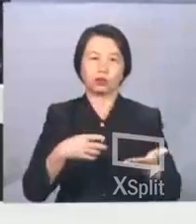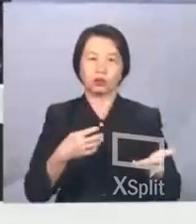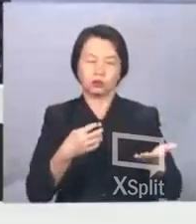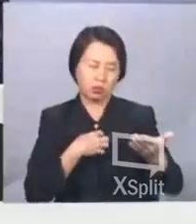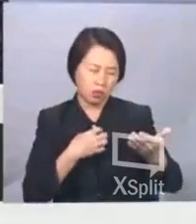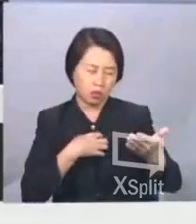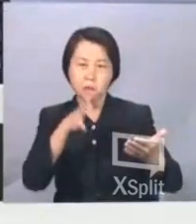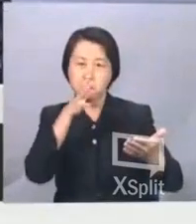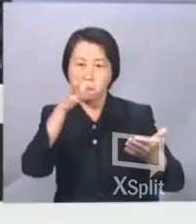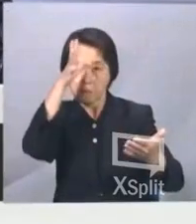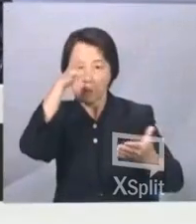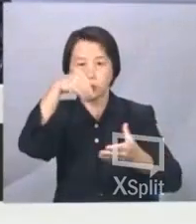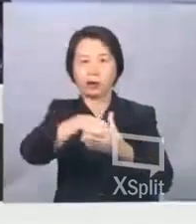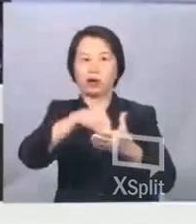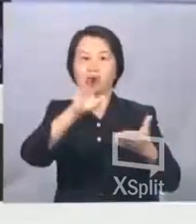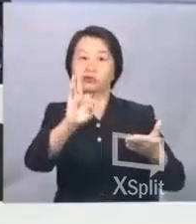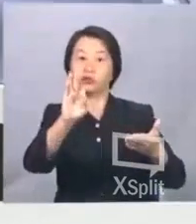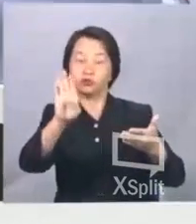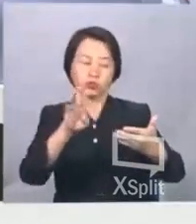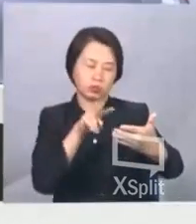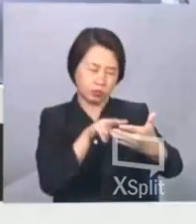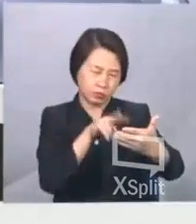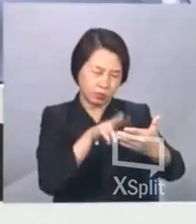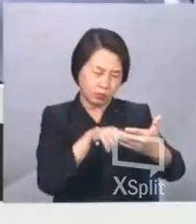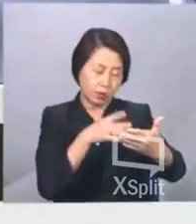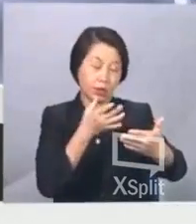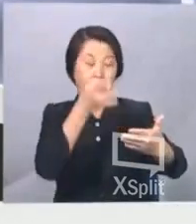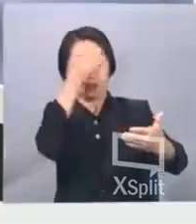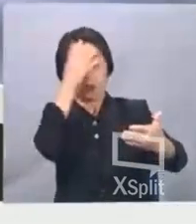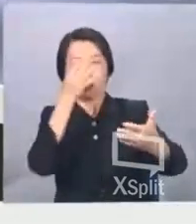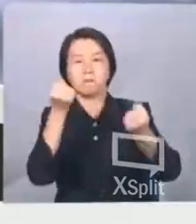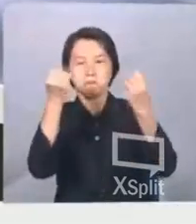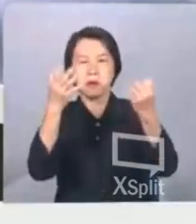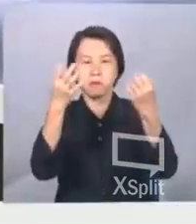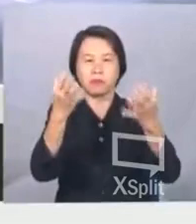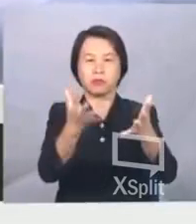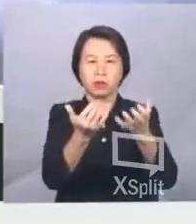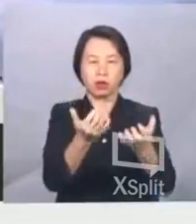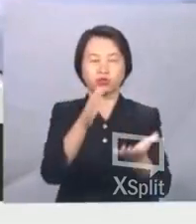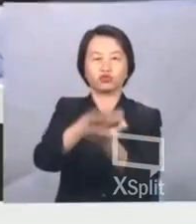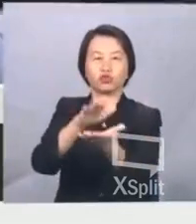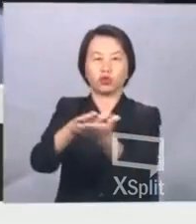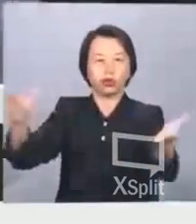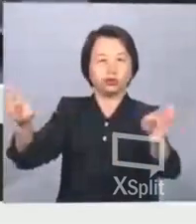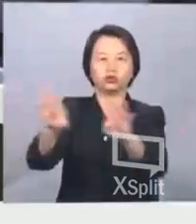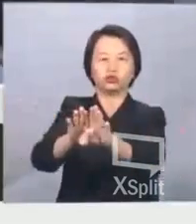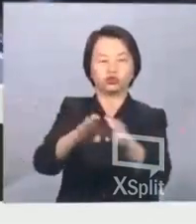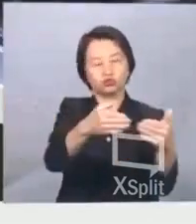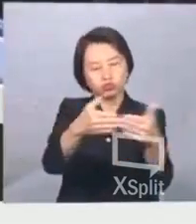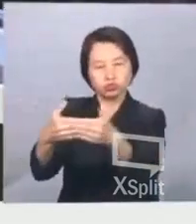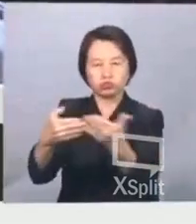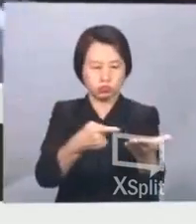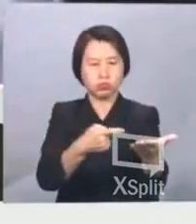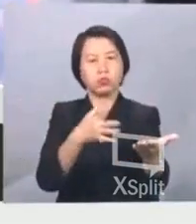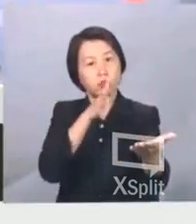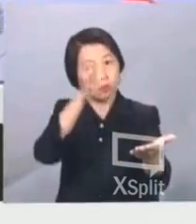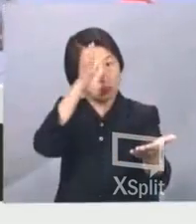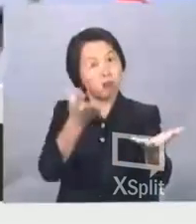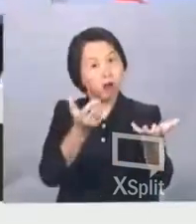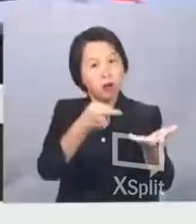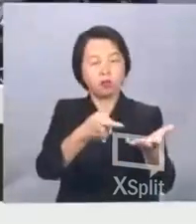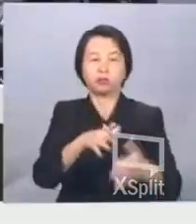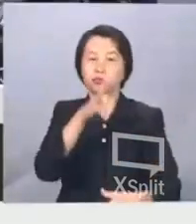komen ibubapa di Facebook ramai yang mau penutupan sekolah dilanjutkan lagi